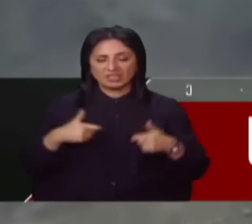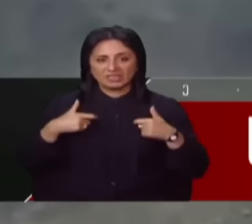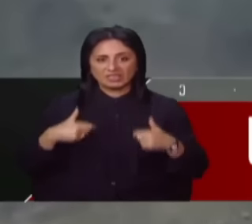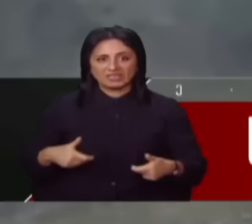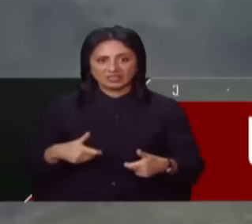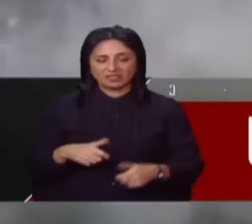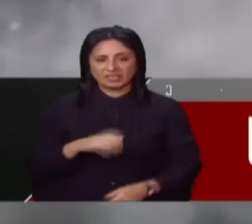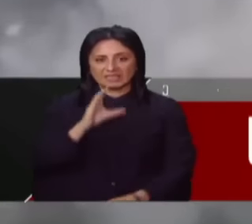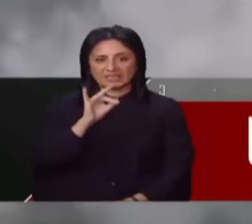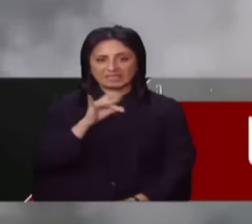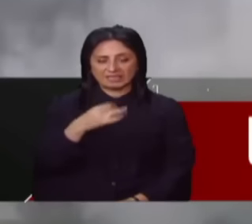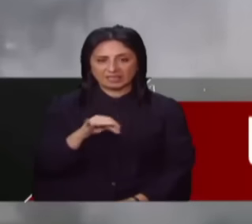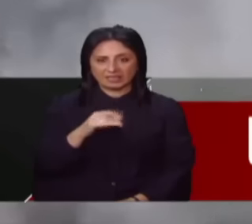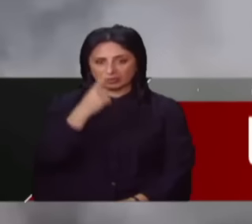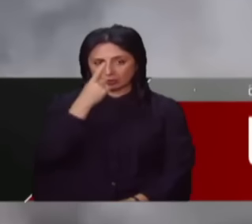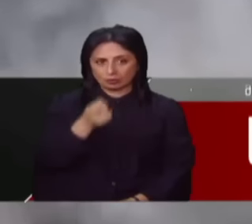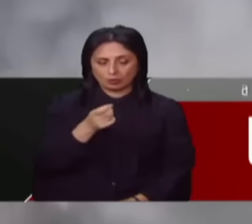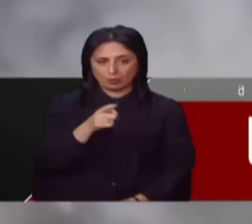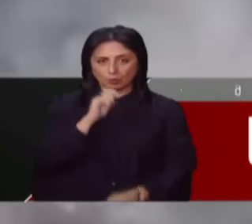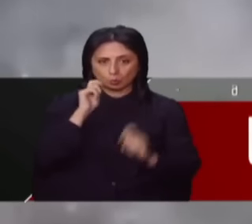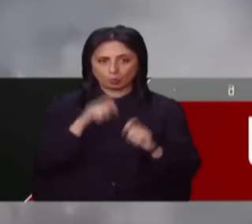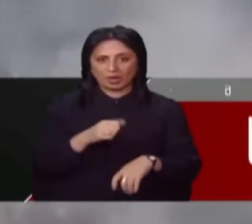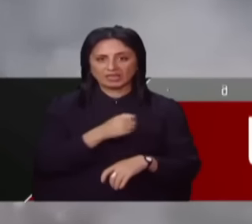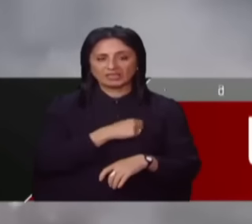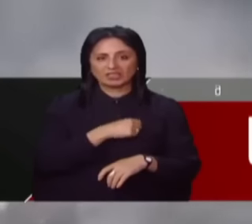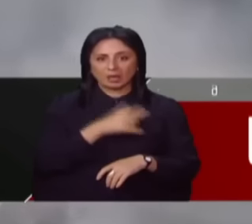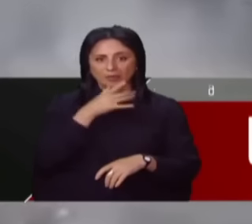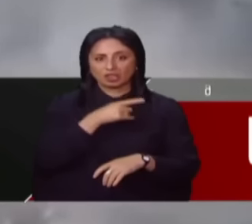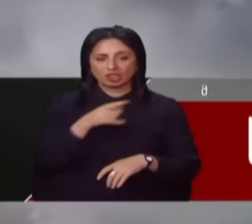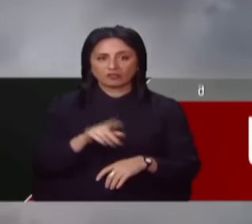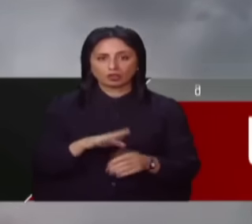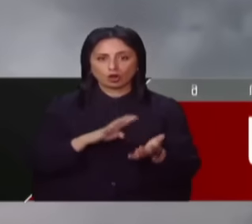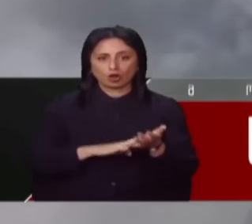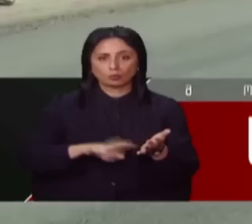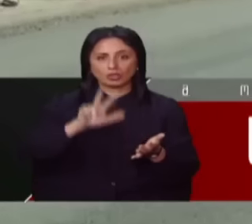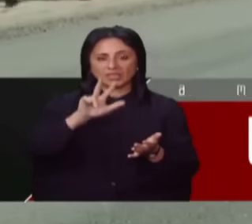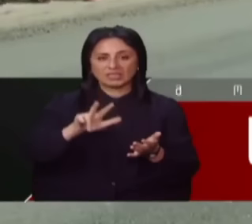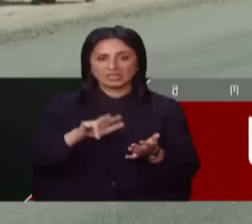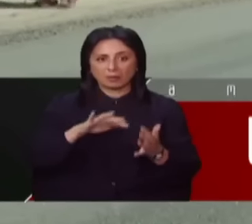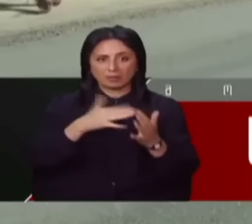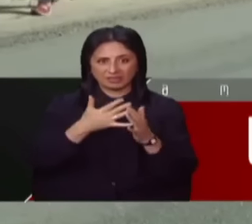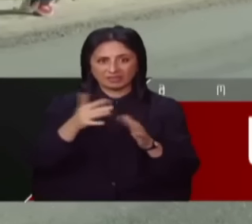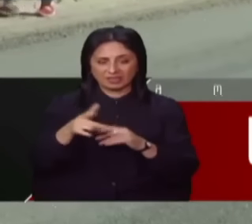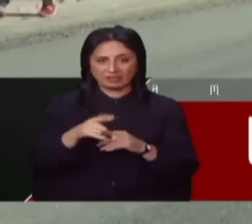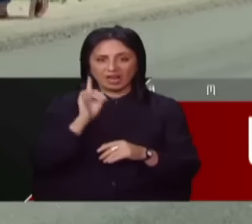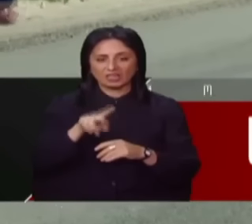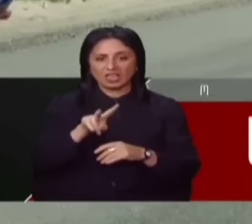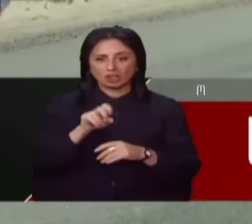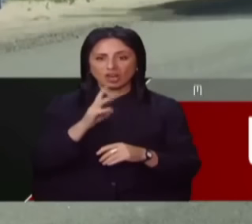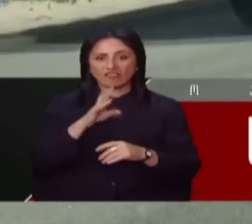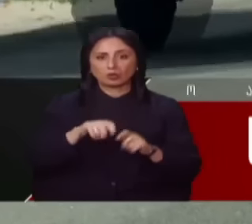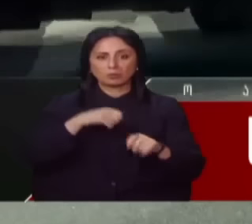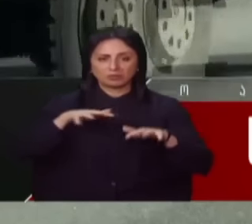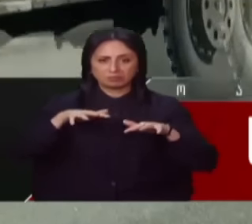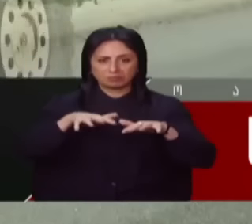სარდლის ალექსანდრ სირსკის ცნობით, უკრაინელი სამხედროები ამ დროისთვის 93 დასახლებულ პუნქტსა და 1200